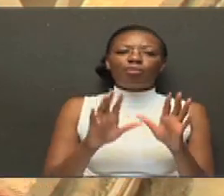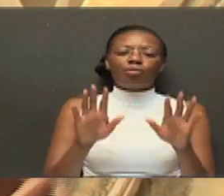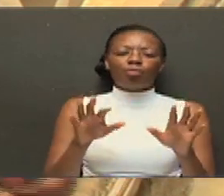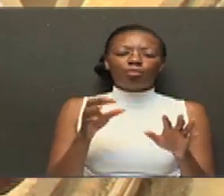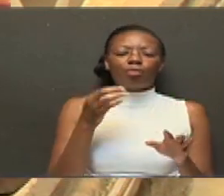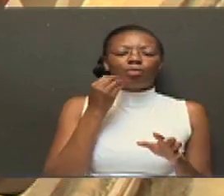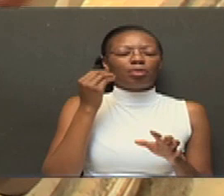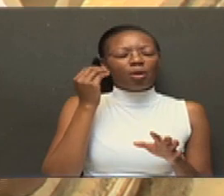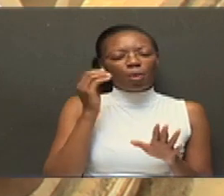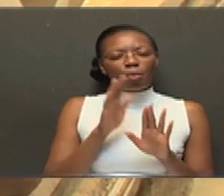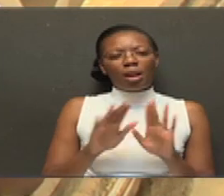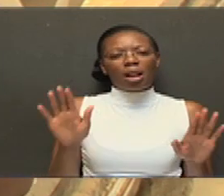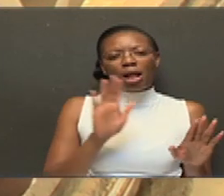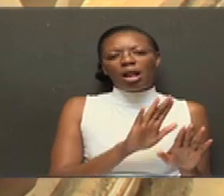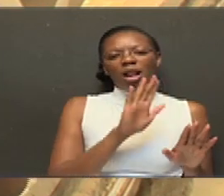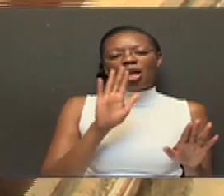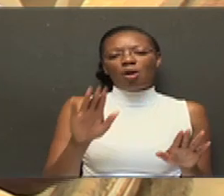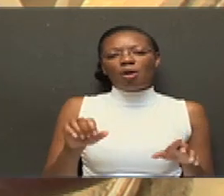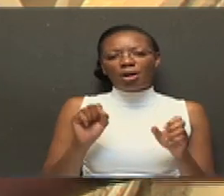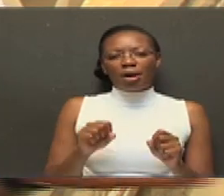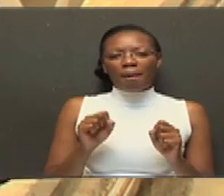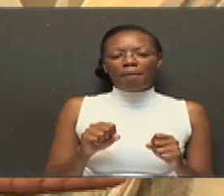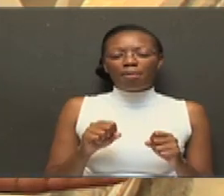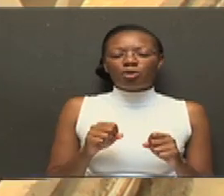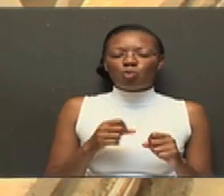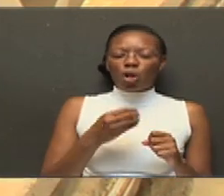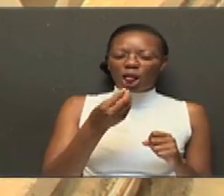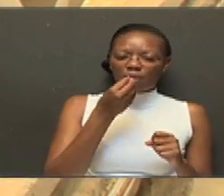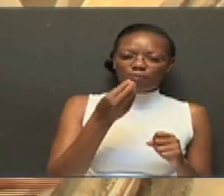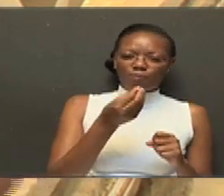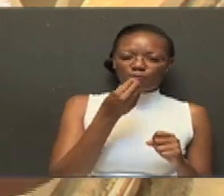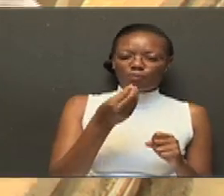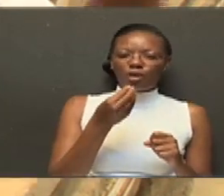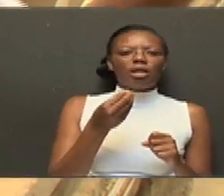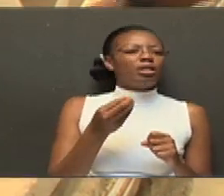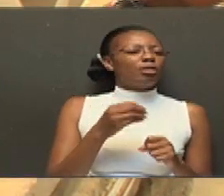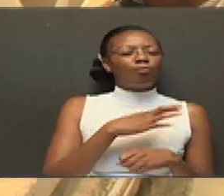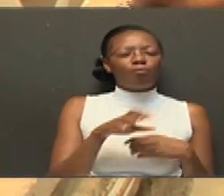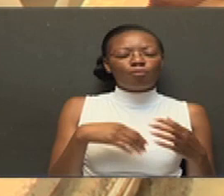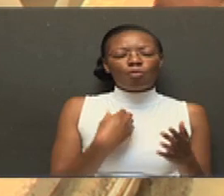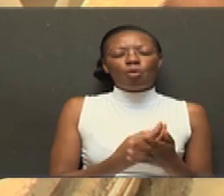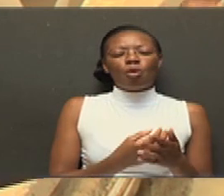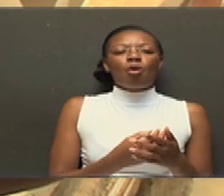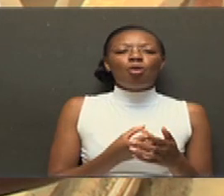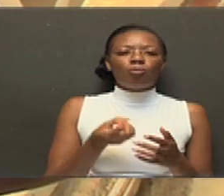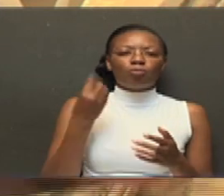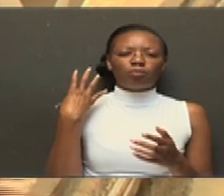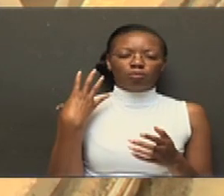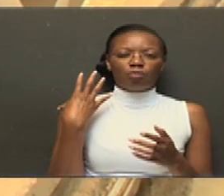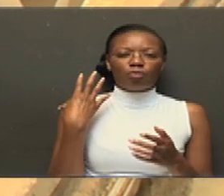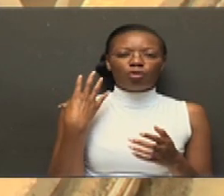cricket. Kwa sababu, ndiyo tuweze kusupport food industry ama animal feed industry. Lazima tukue na watu wengi wanafanya production.